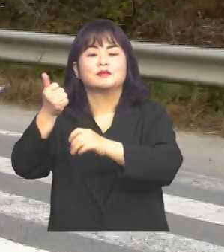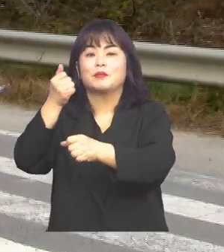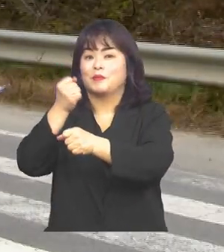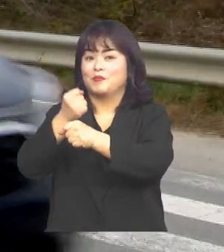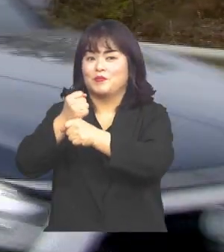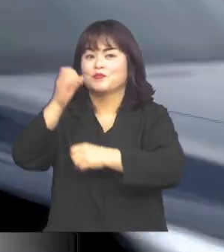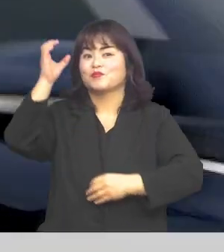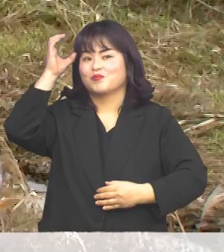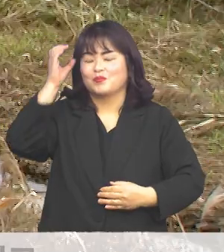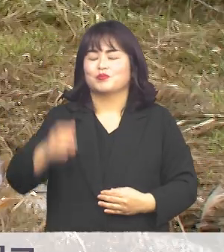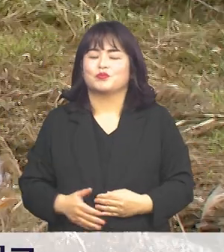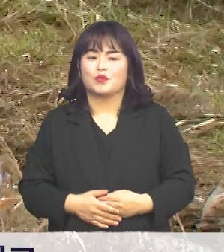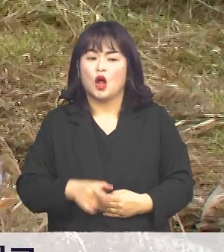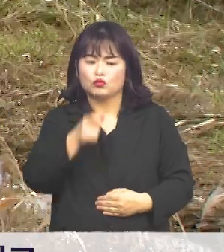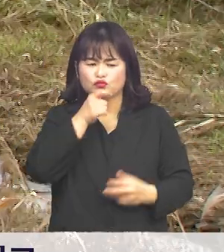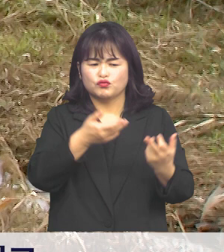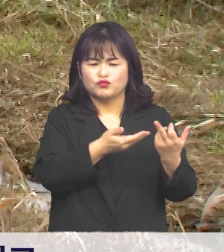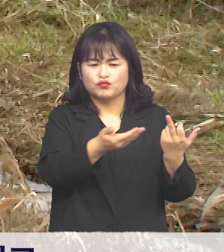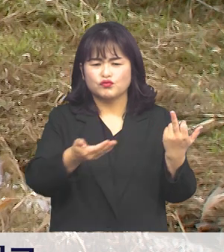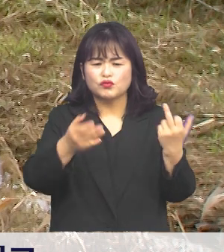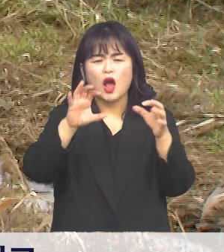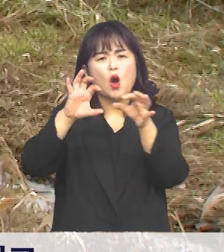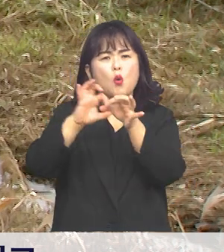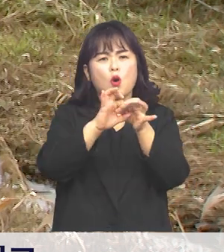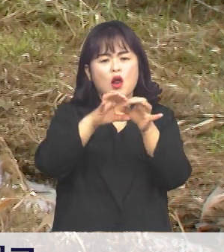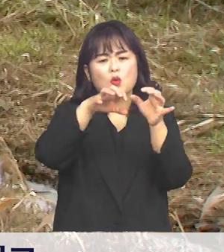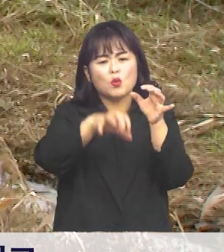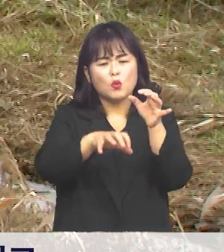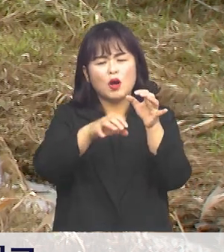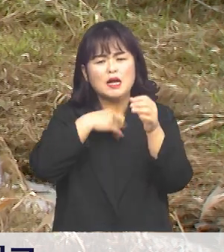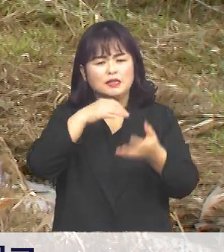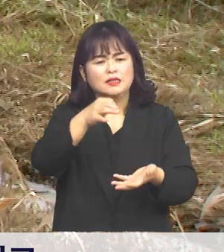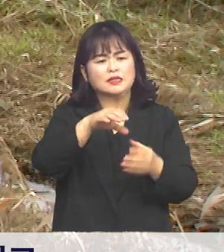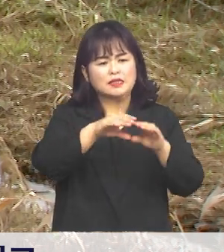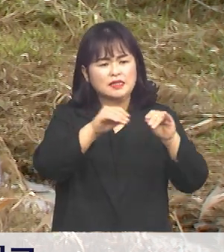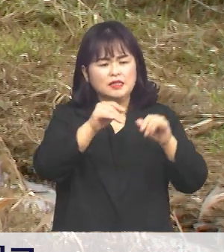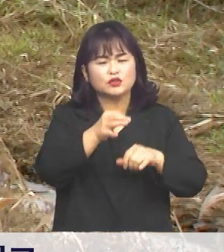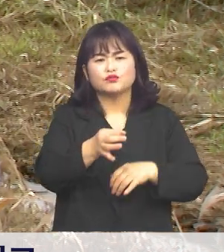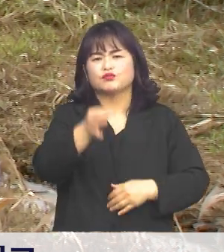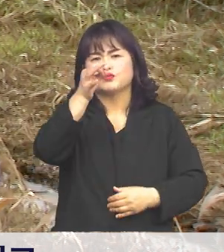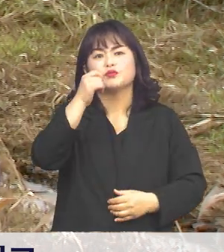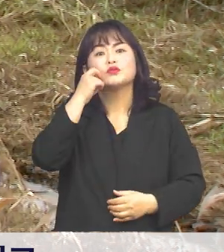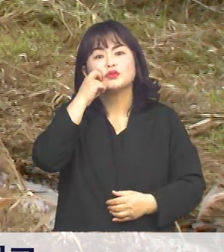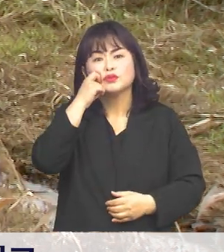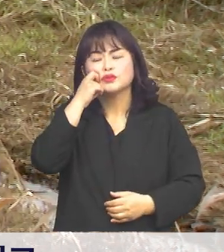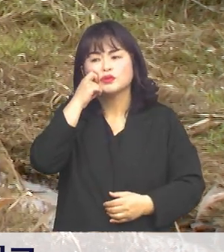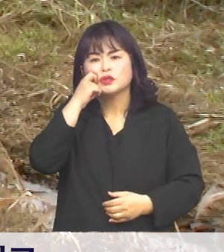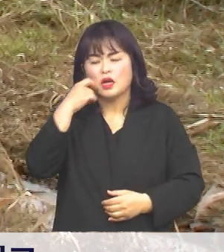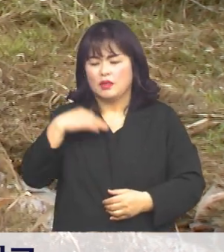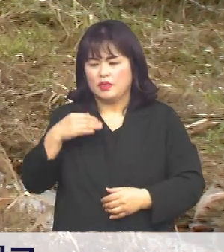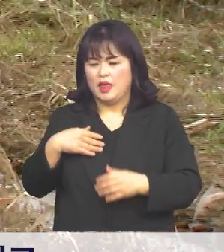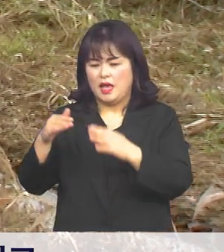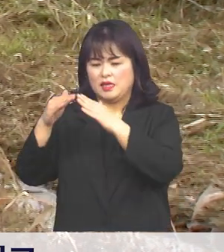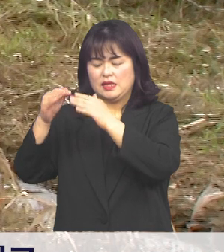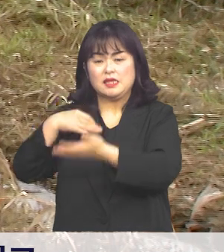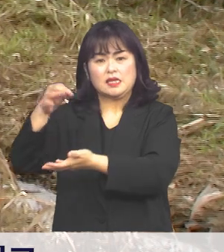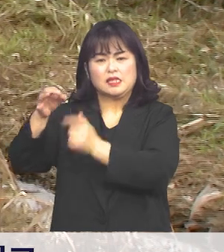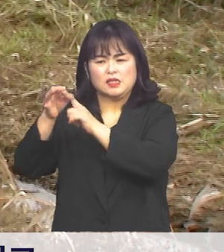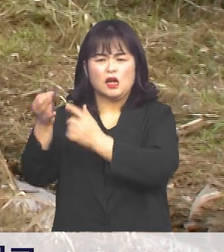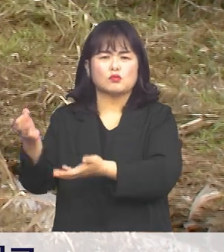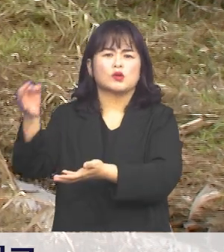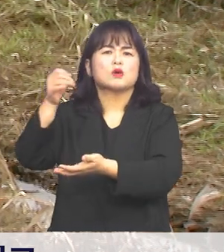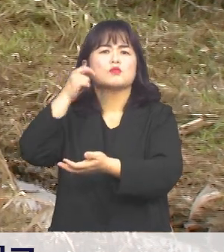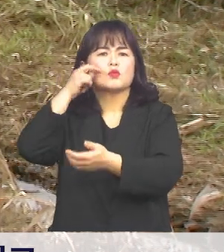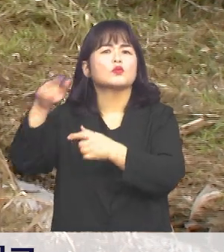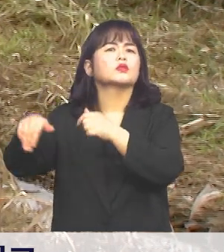됐습니다. 수변구역이라는 이유만으로 집가 상승이 안 되고 규제는 규제대로 받고 자기 재산 증식은 재산